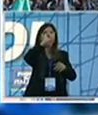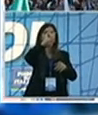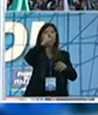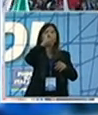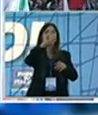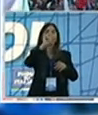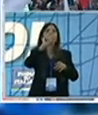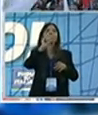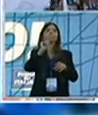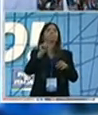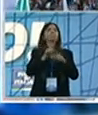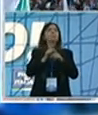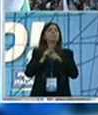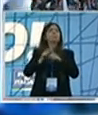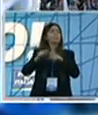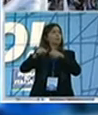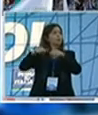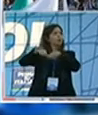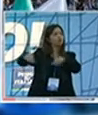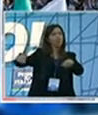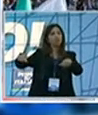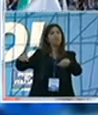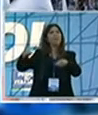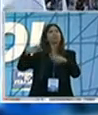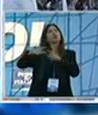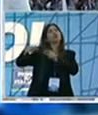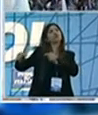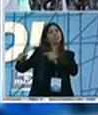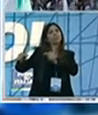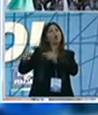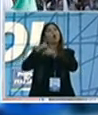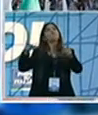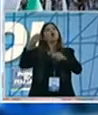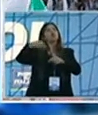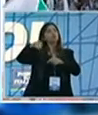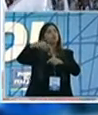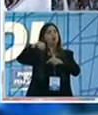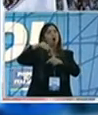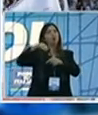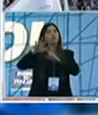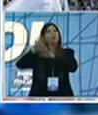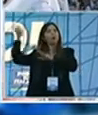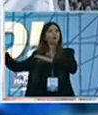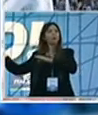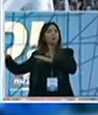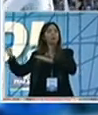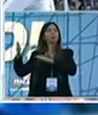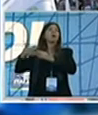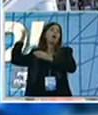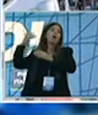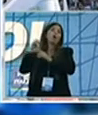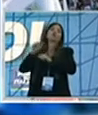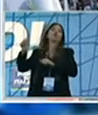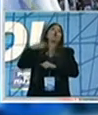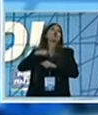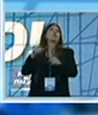che può succedere al mondo, però insomma ha rivendicato fortissimamente il proprio ruolo, come dire: è vero che Salvini è il capo, è